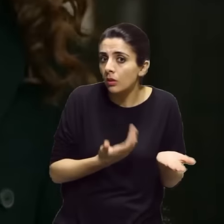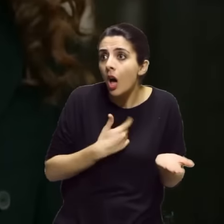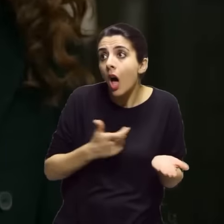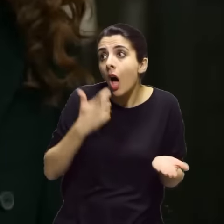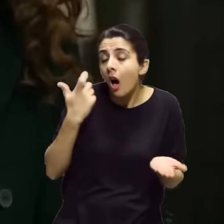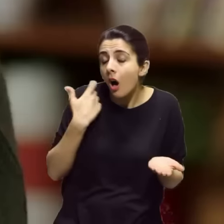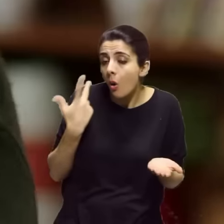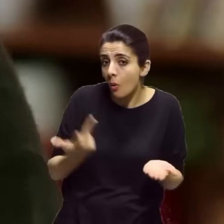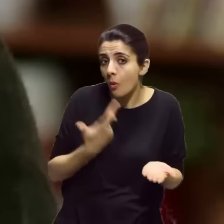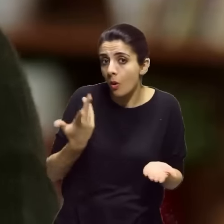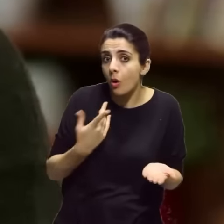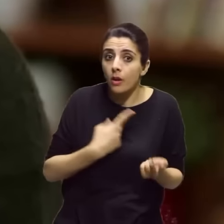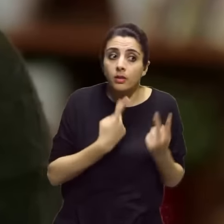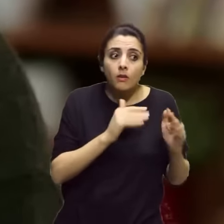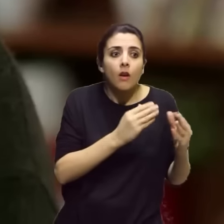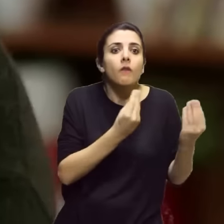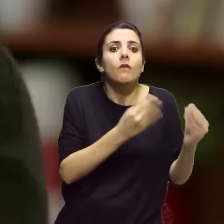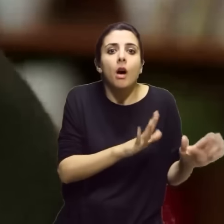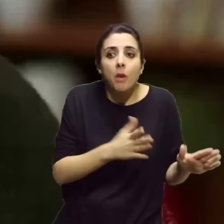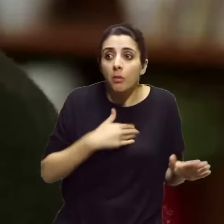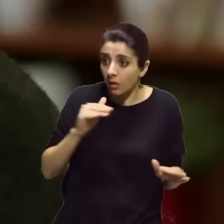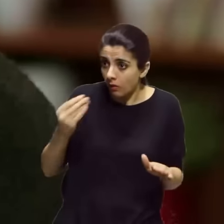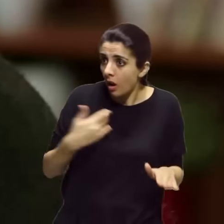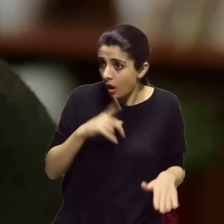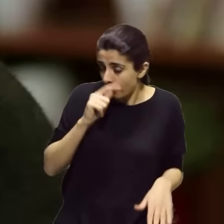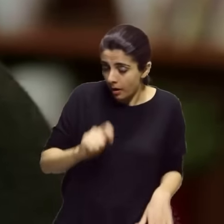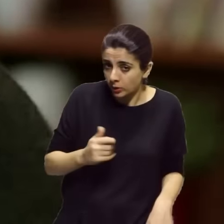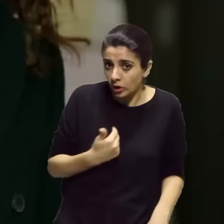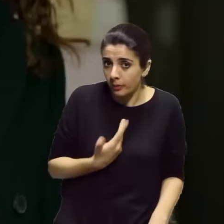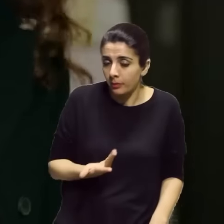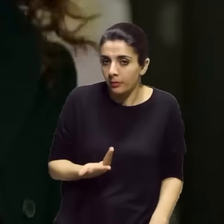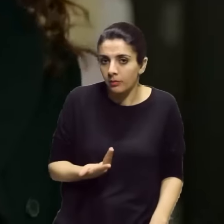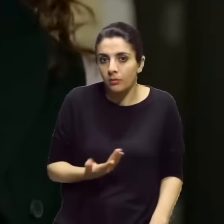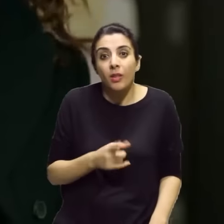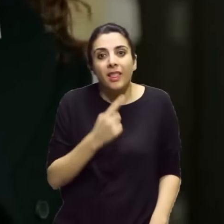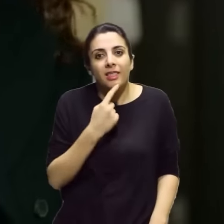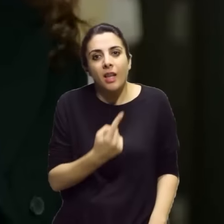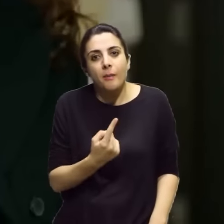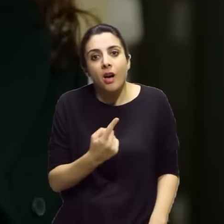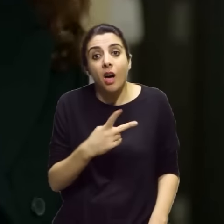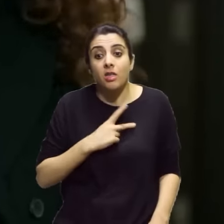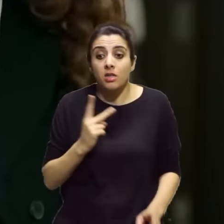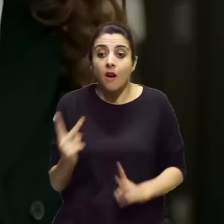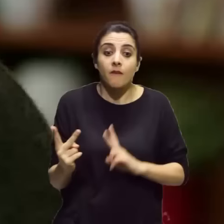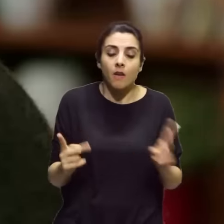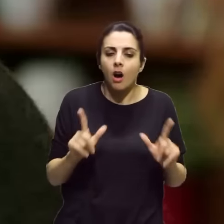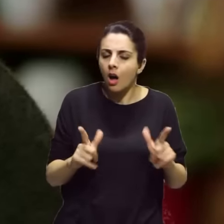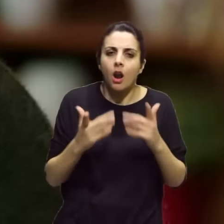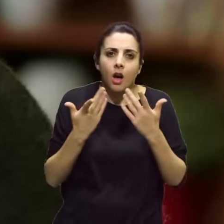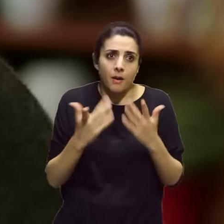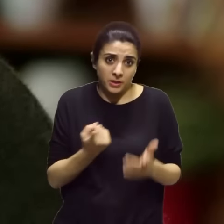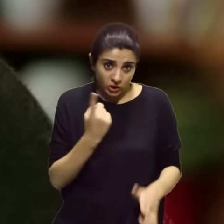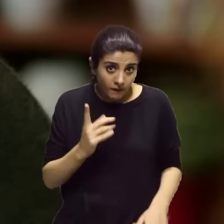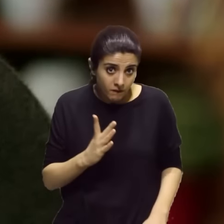Kıdemli yani. Onun tarafını tutmayacağım da ben kimin tarafını tutacağım be arkadaşım? Demek ki ortada taraf tutmanı gerektirecek bir durum